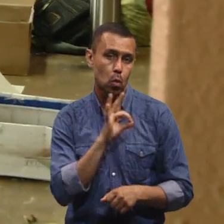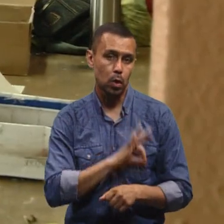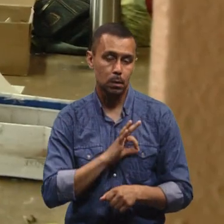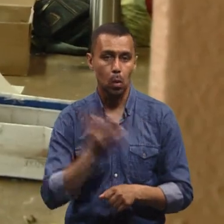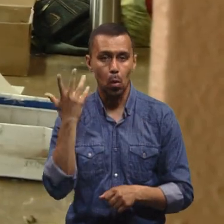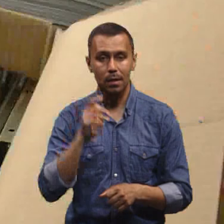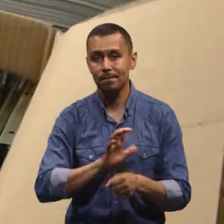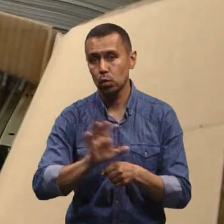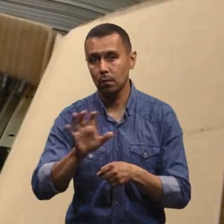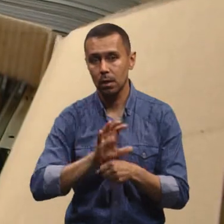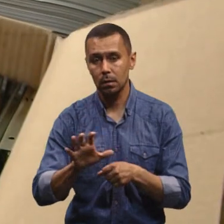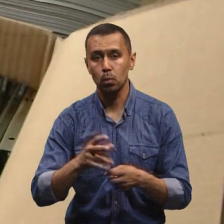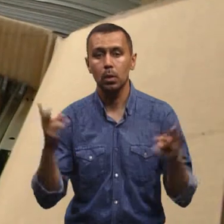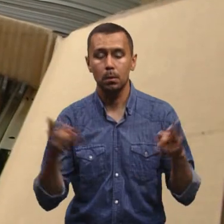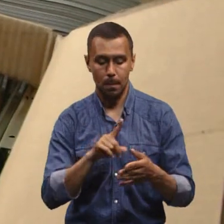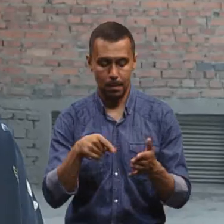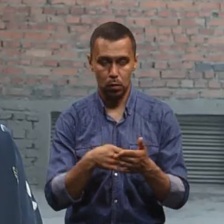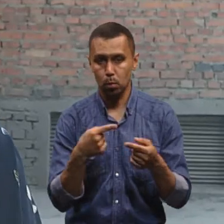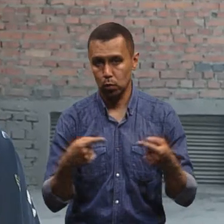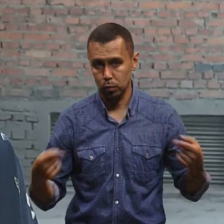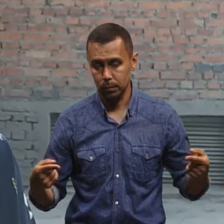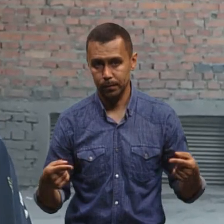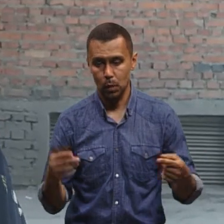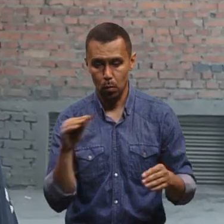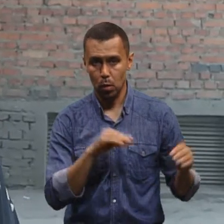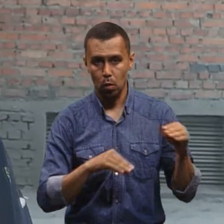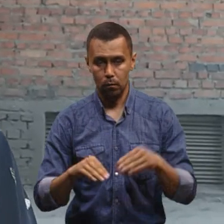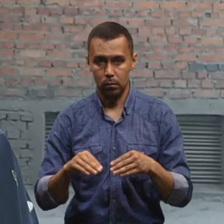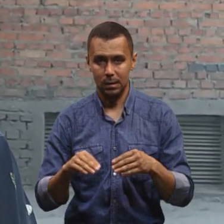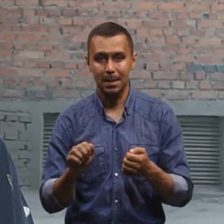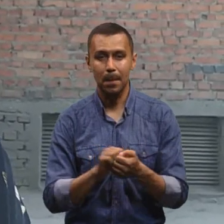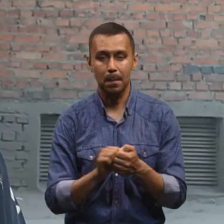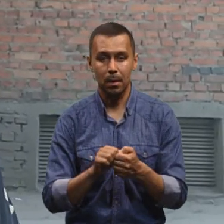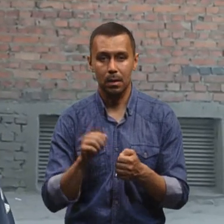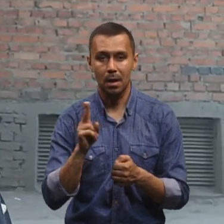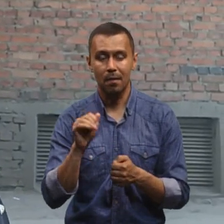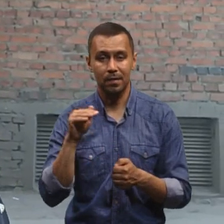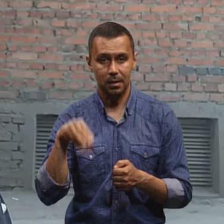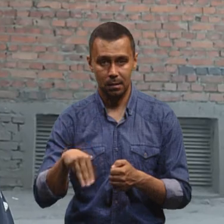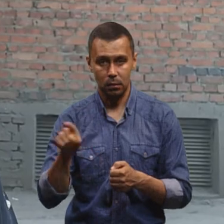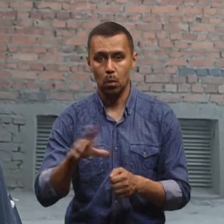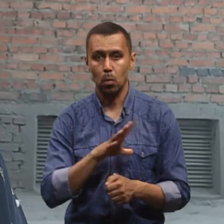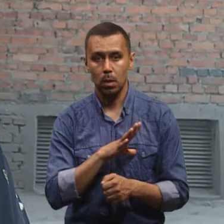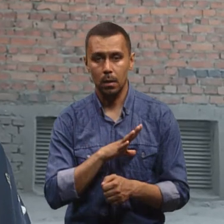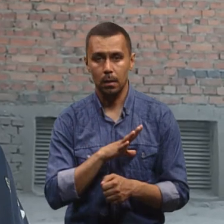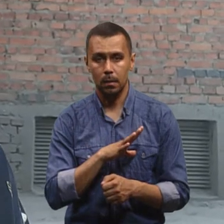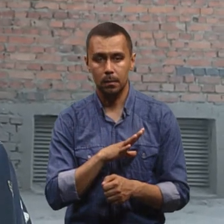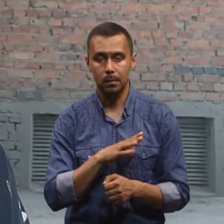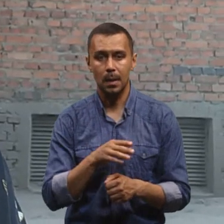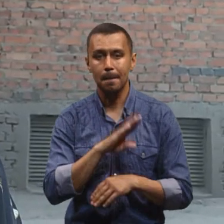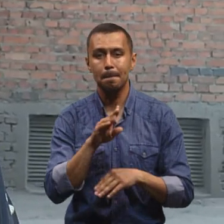корисними, коли виготовлятимуть потрібну місту продукцію. Упаковку із крафт-паперу, таку, щоб вона була під